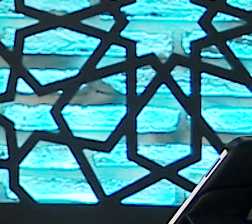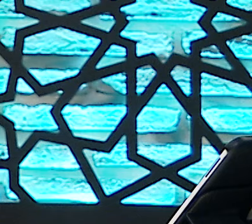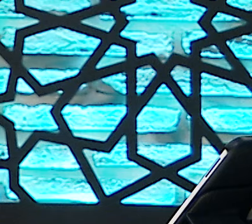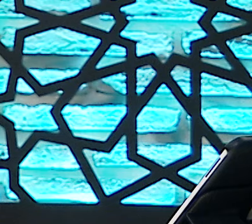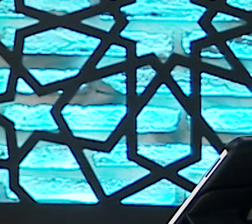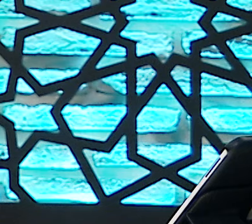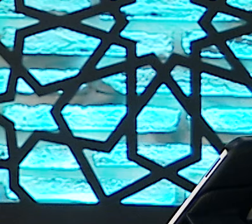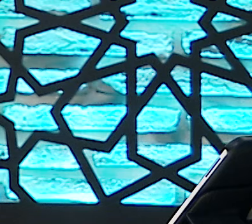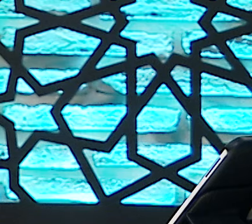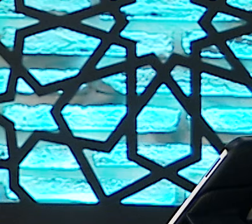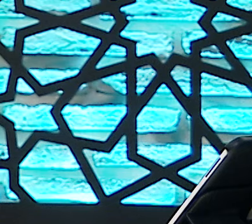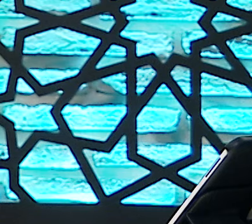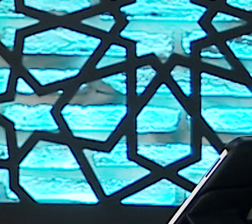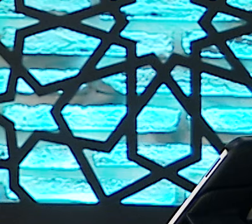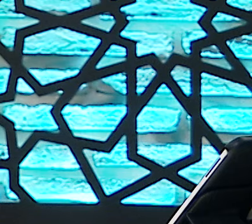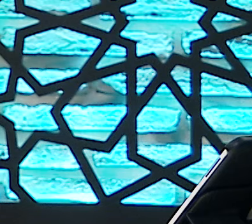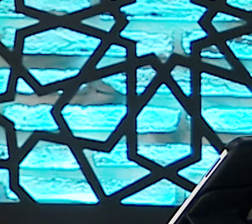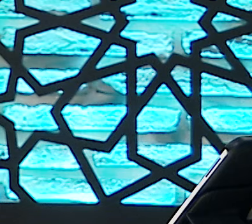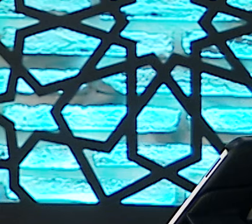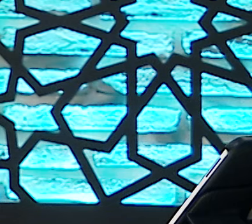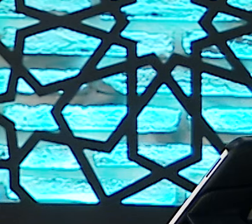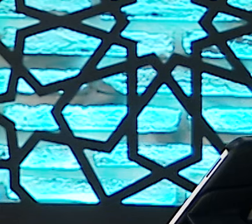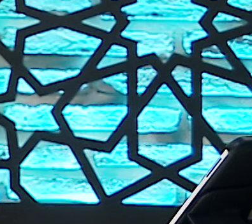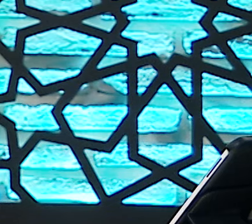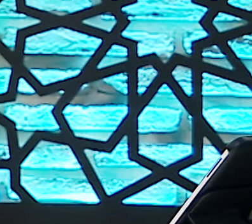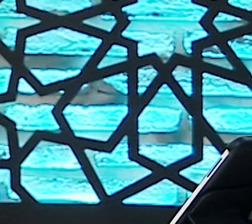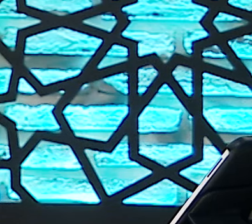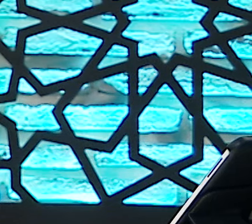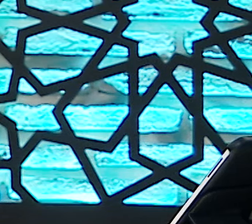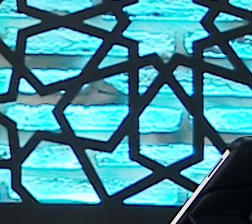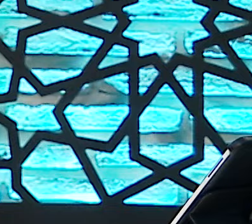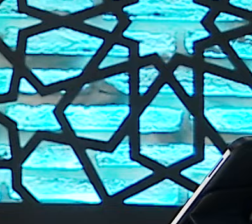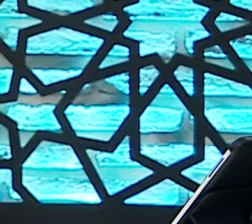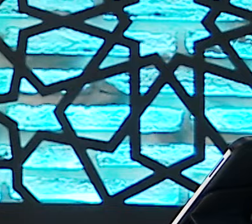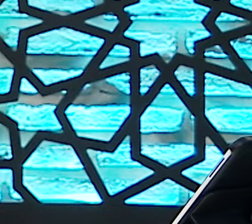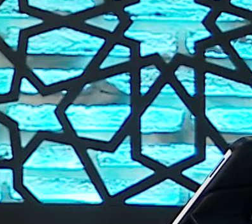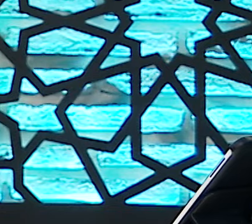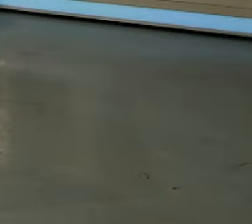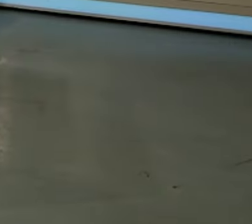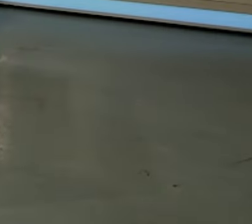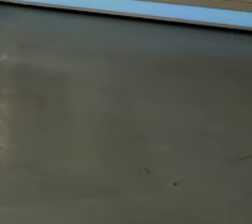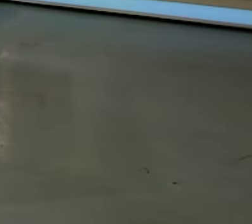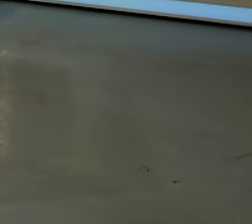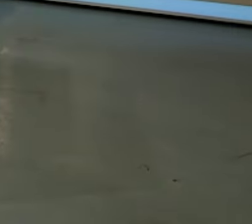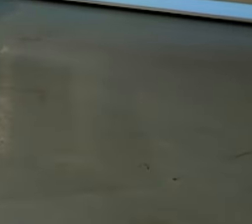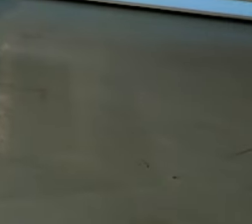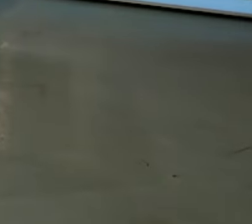İnşallah yapabilen kimselerden oluruz tekrar görüşünceye dek hoşça kalın Allah'a emanet